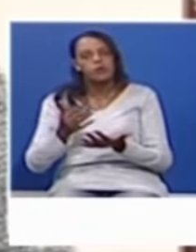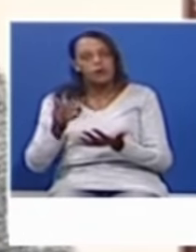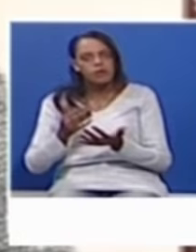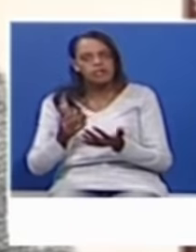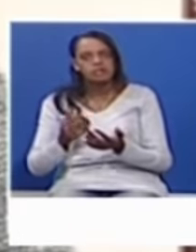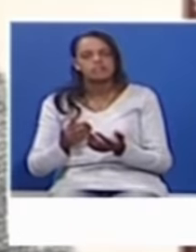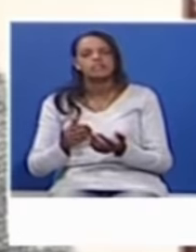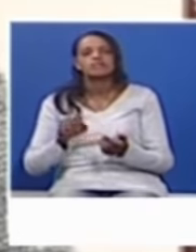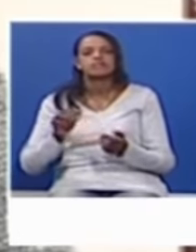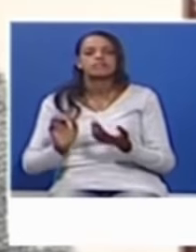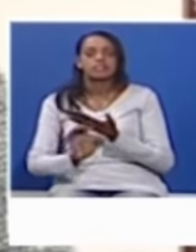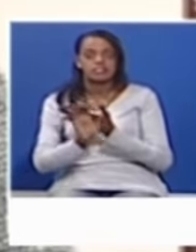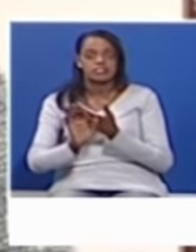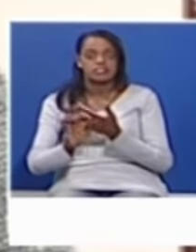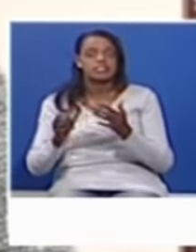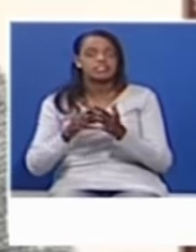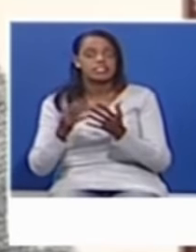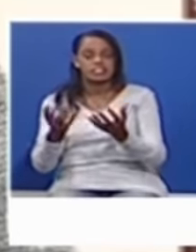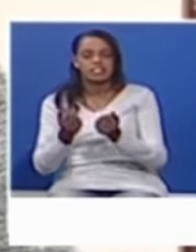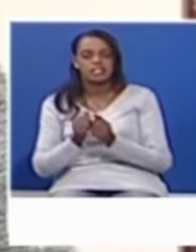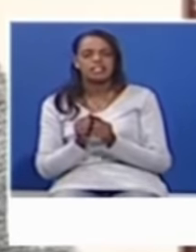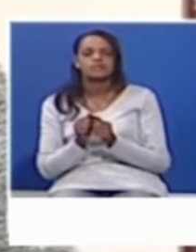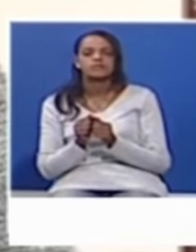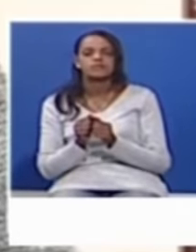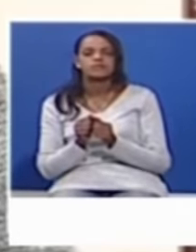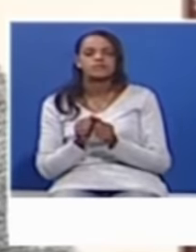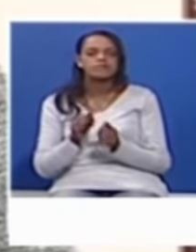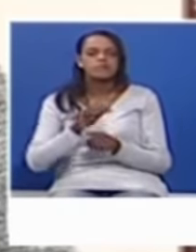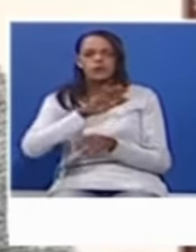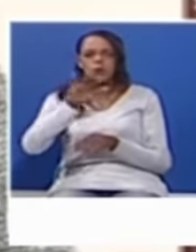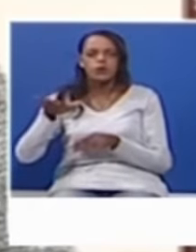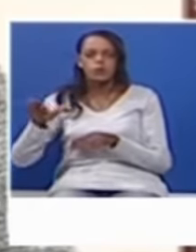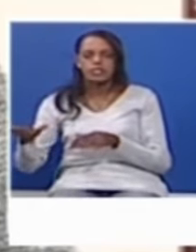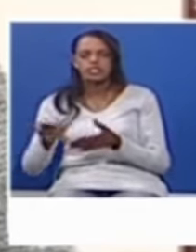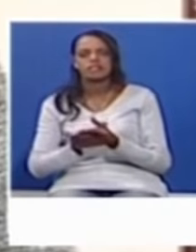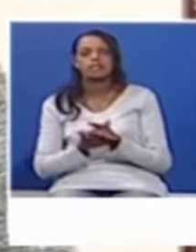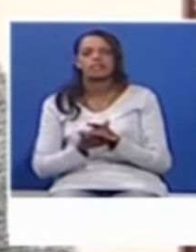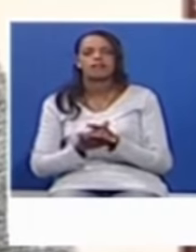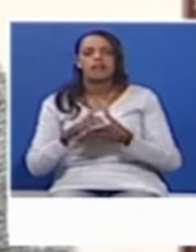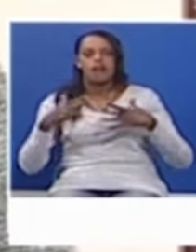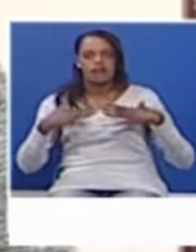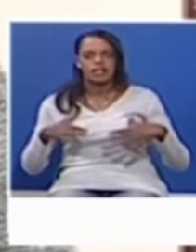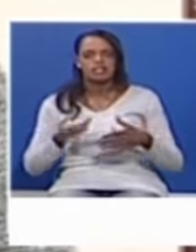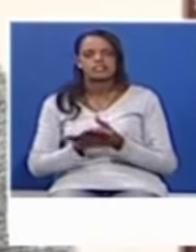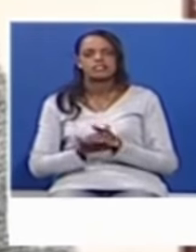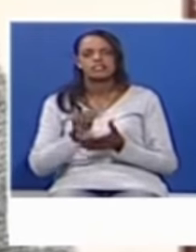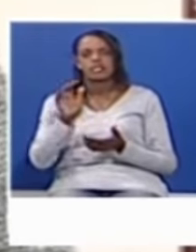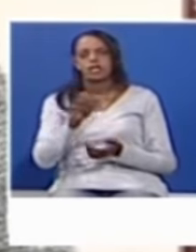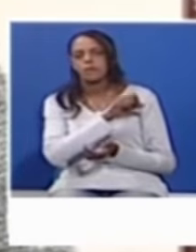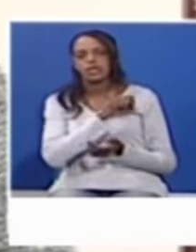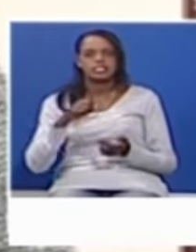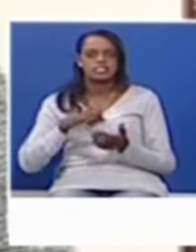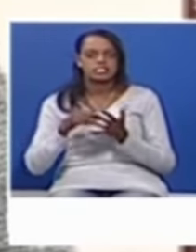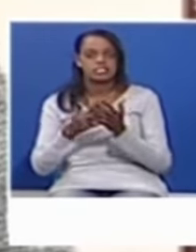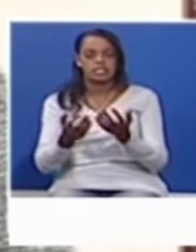ርግኣትን ድሕንነትን እውን ስለ ዘጠቓልል ንኩሎም ትካላት ኣካላትን ናይ መንግስቲ ስለ